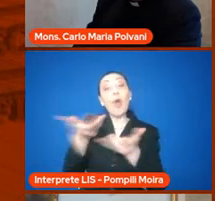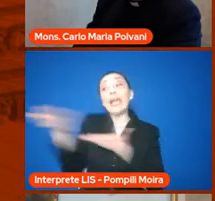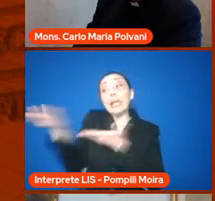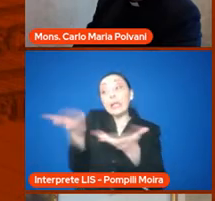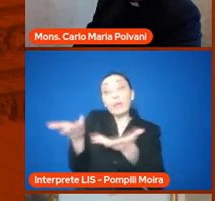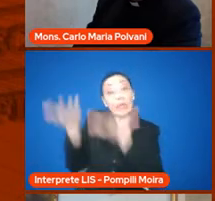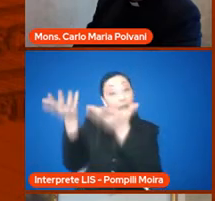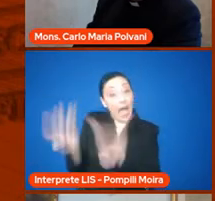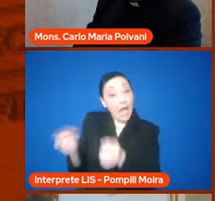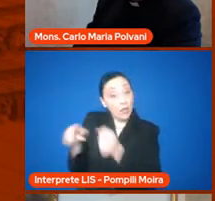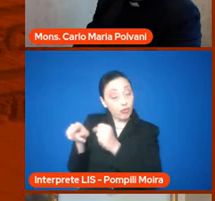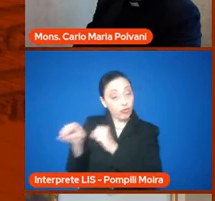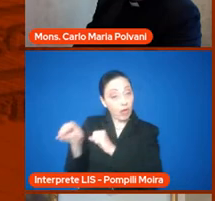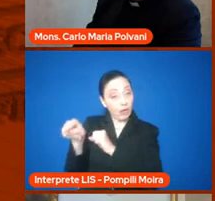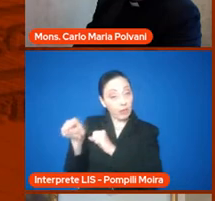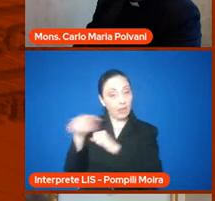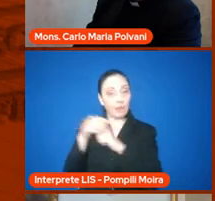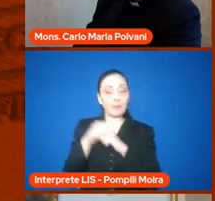dell'organizzazione.